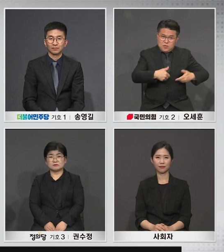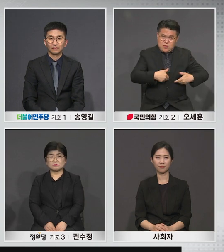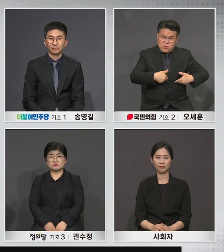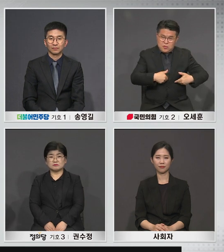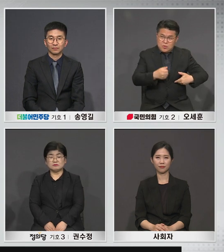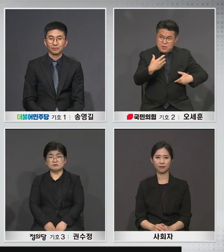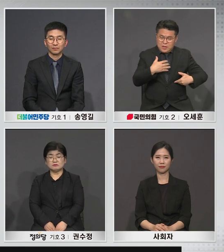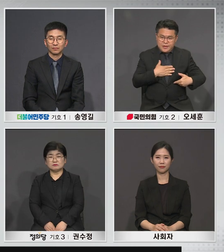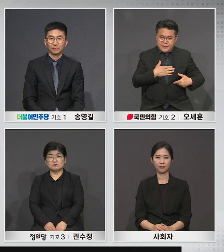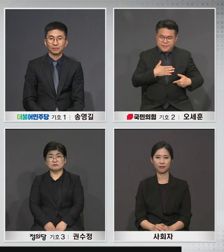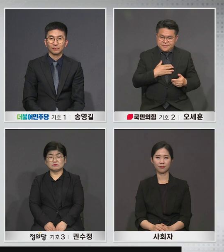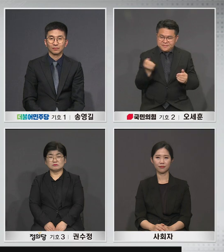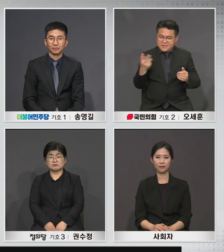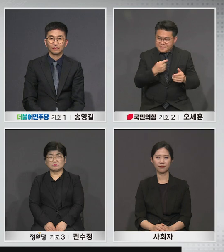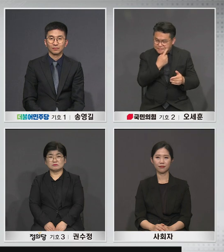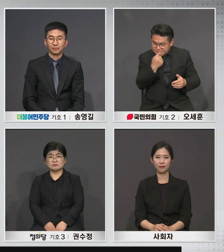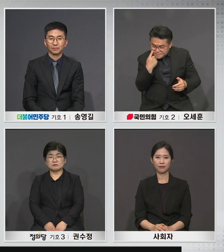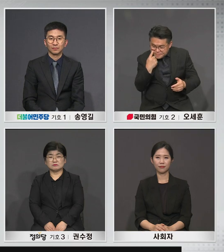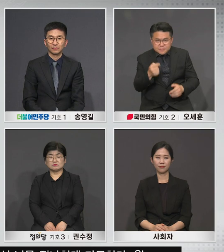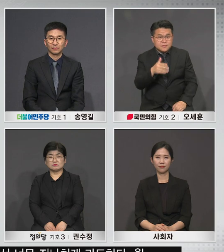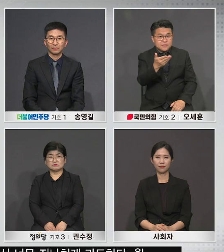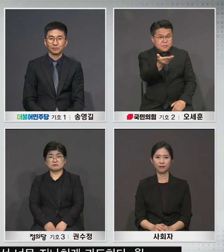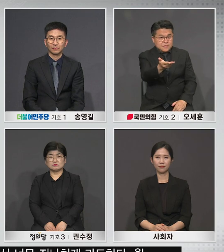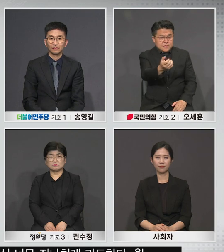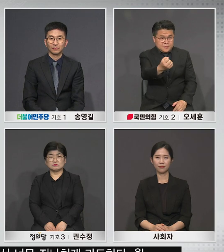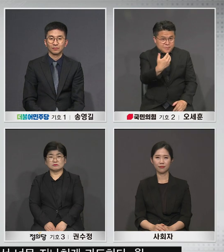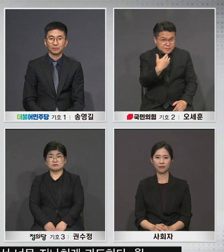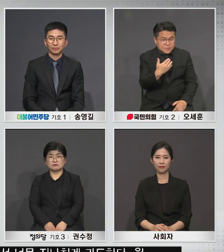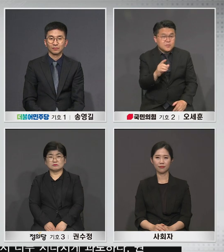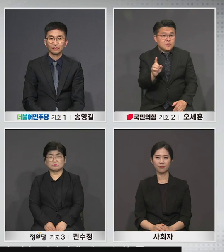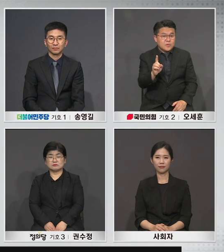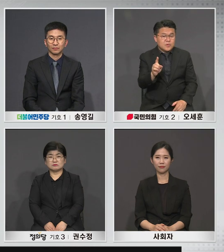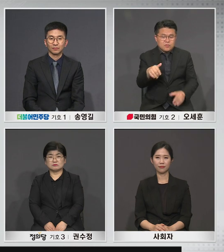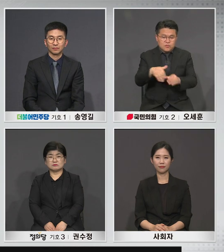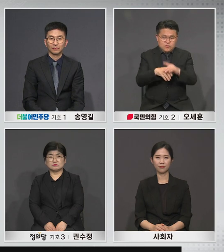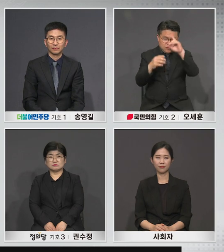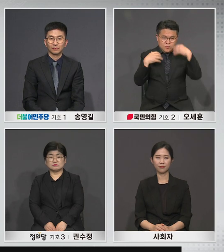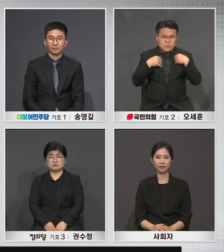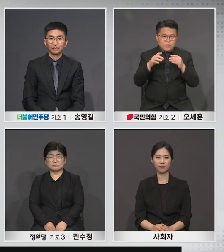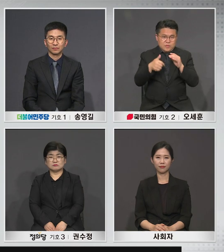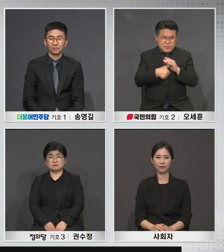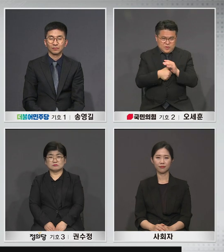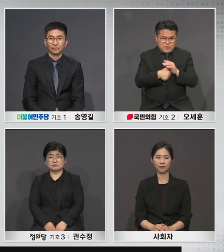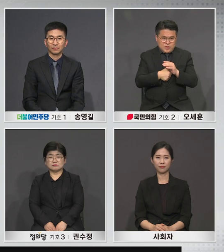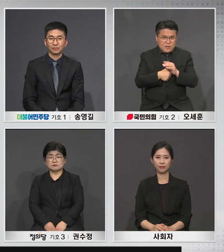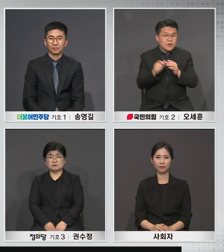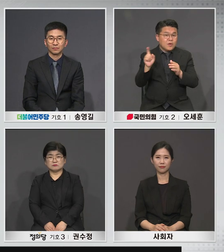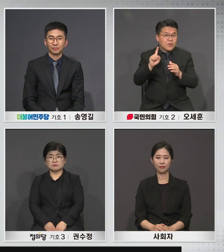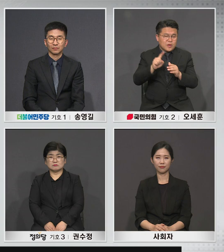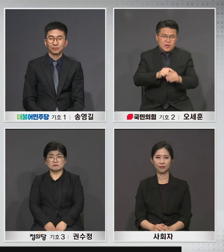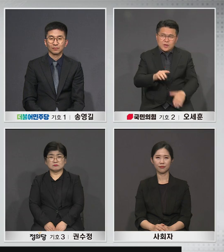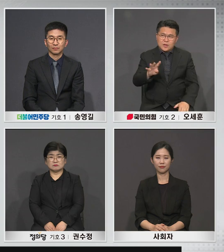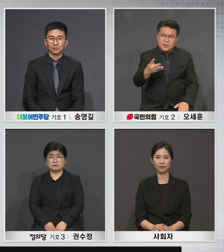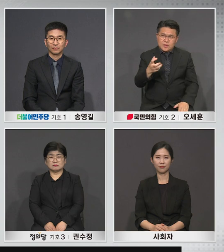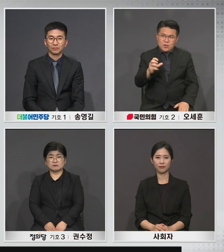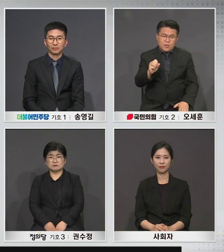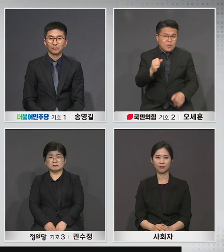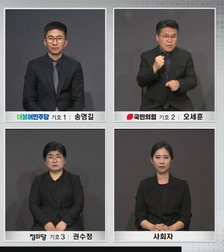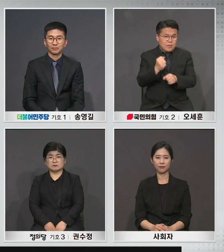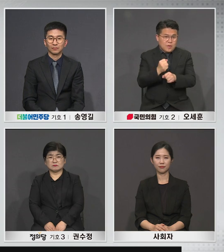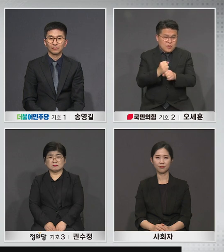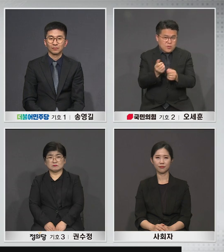해봤습니다. 그랬더니 송영길 후보 주장대로라면 문재인 정부 때 485만 대 보급하는 걸 기준으로 하면 원전이